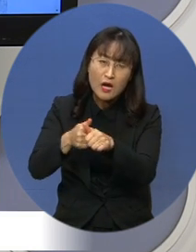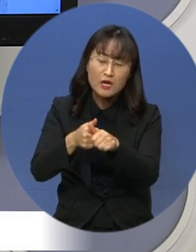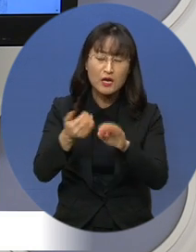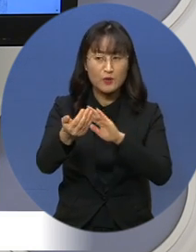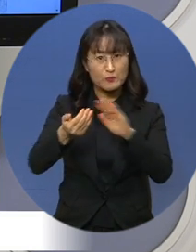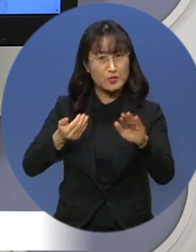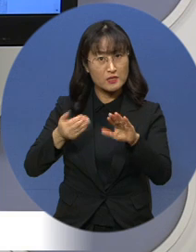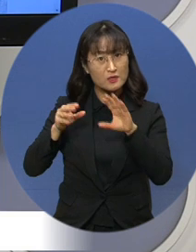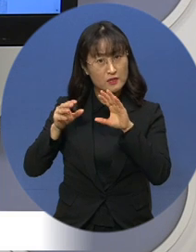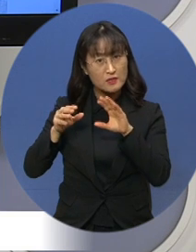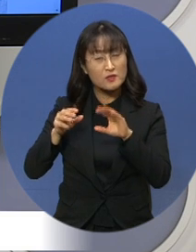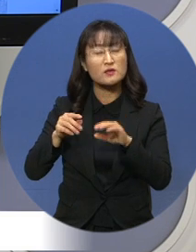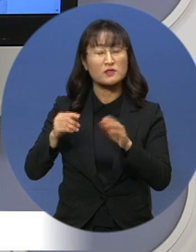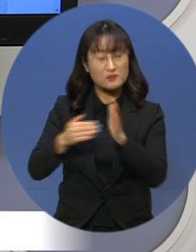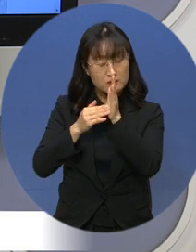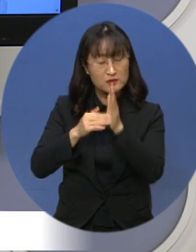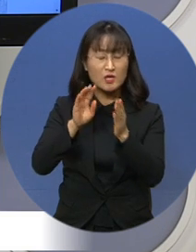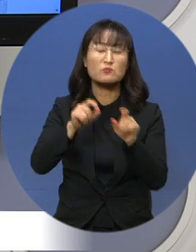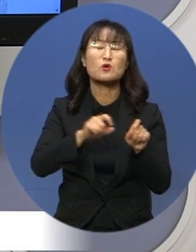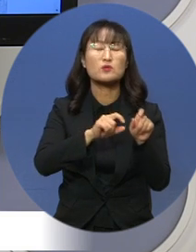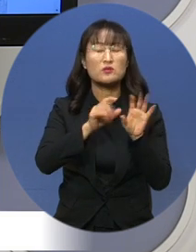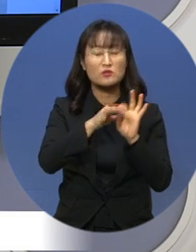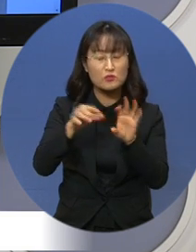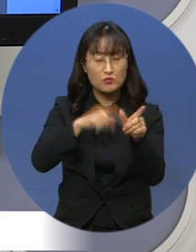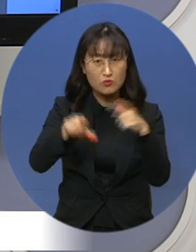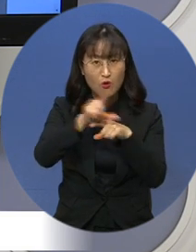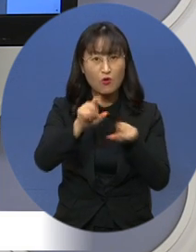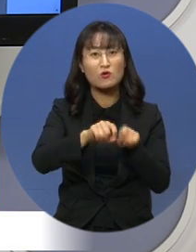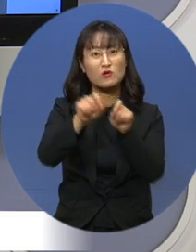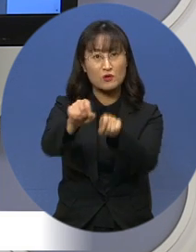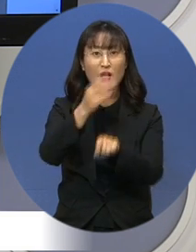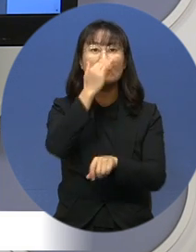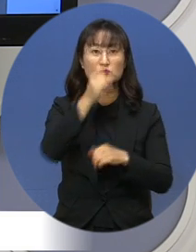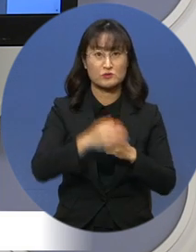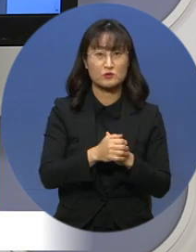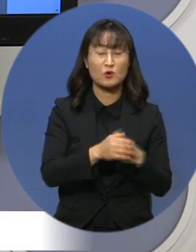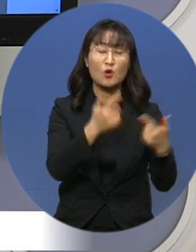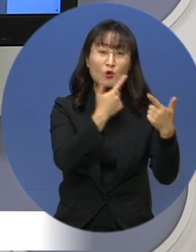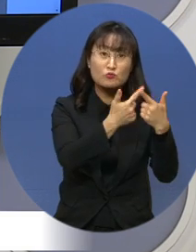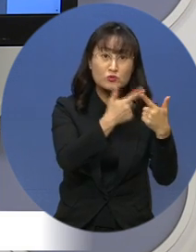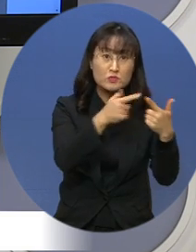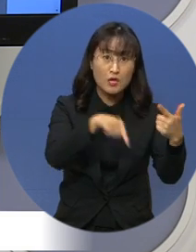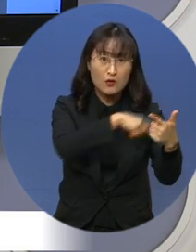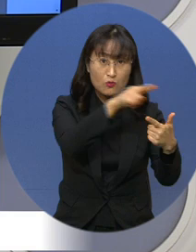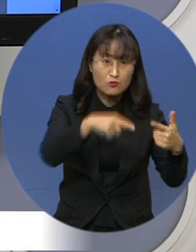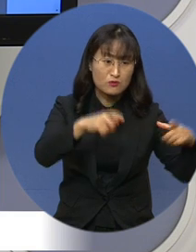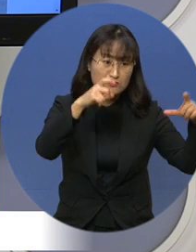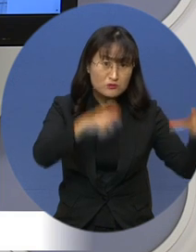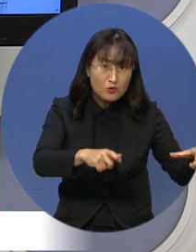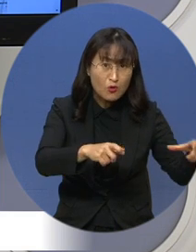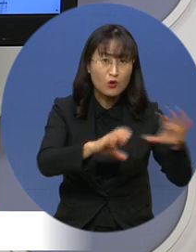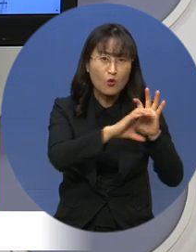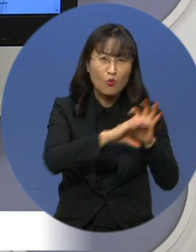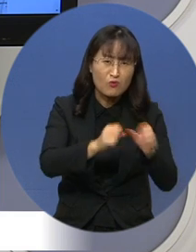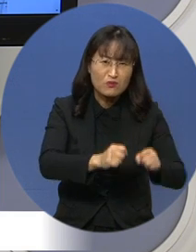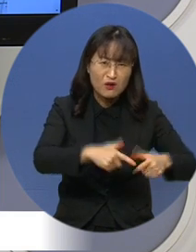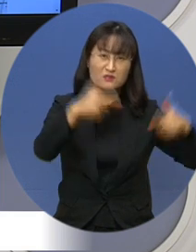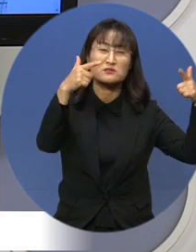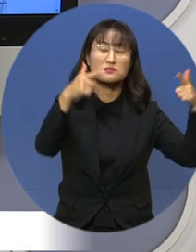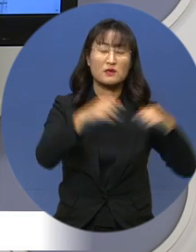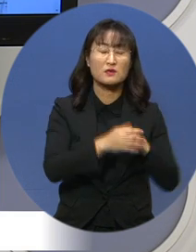연장될 수 있습니다 이에 따라 부산은 지역 내 코로 날고 확진 자에 급격한 증가로